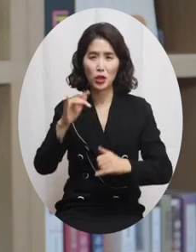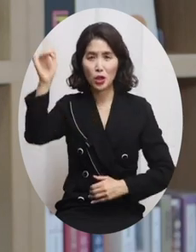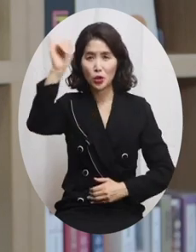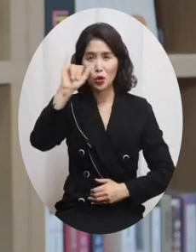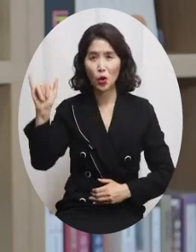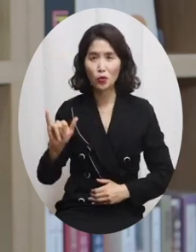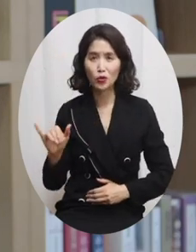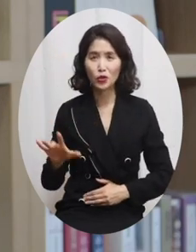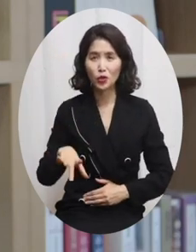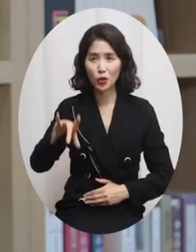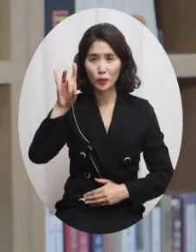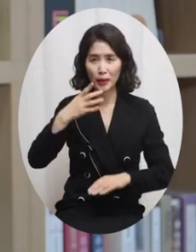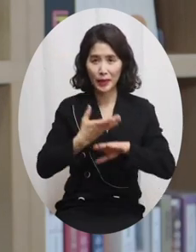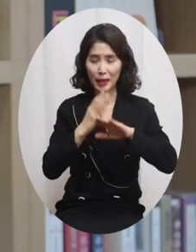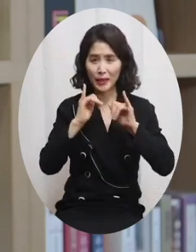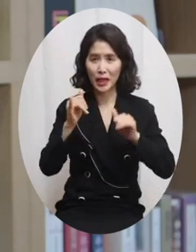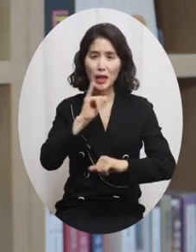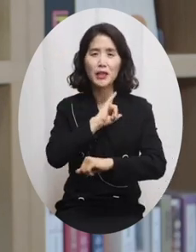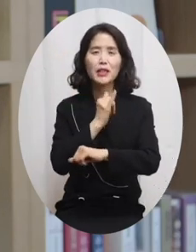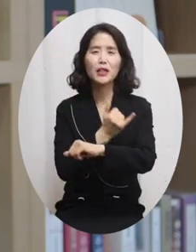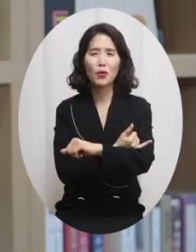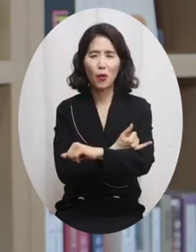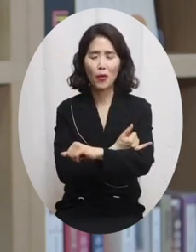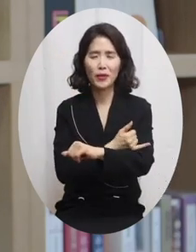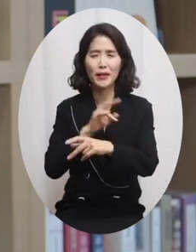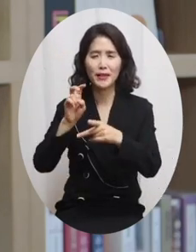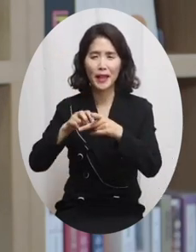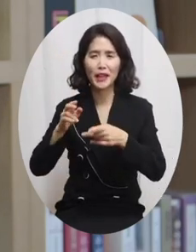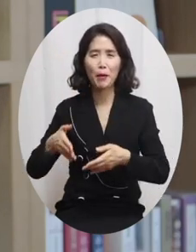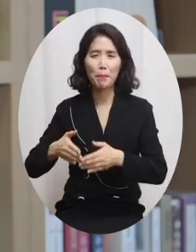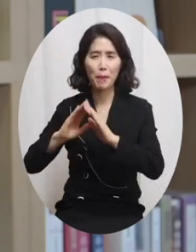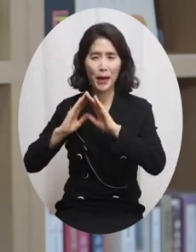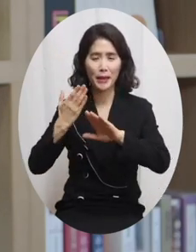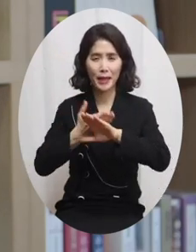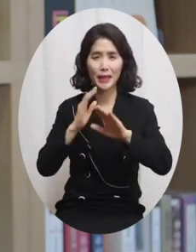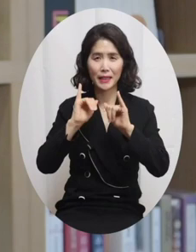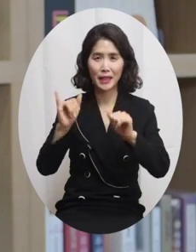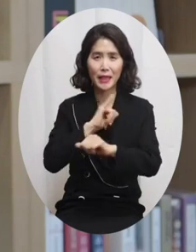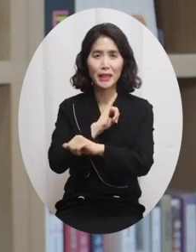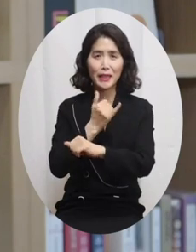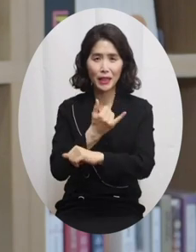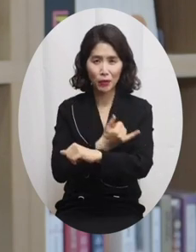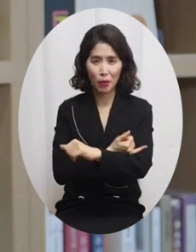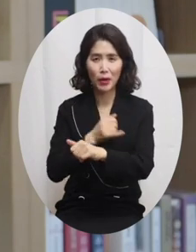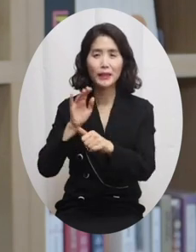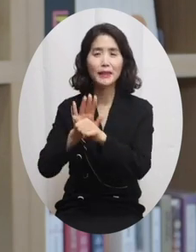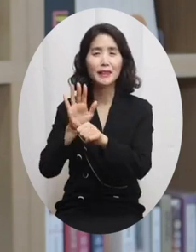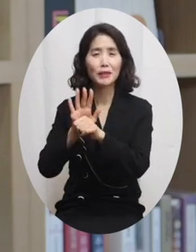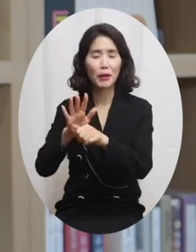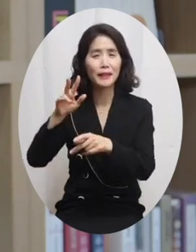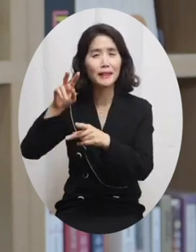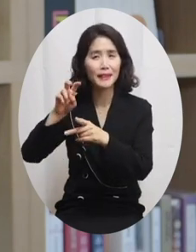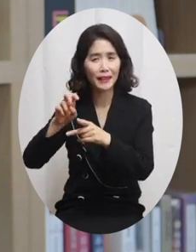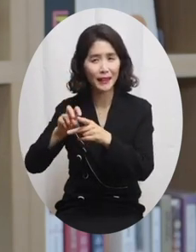그 외국인 인권 지원 조례를 만들어서 외국인 인권 지원 센터가 이제